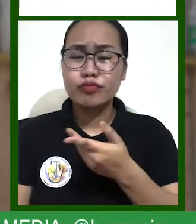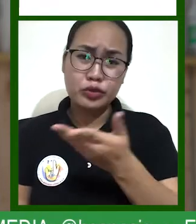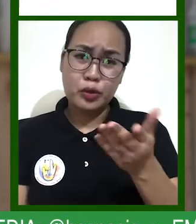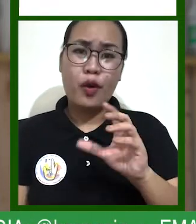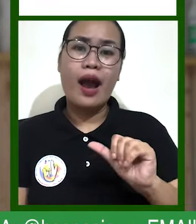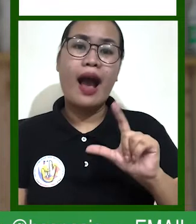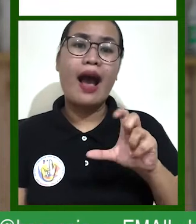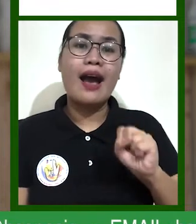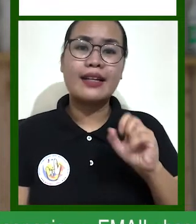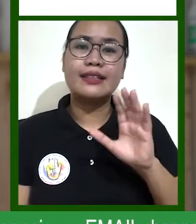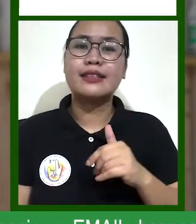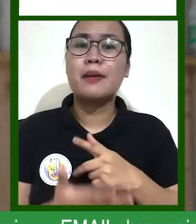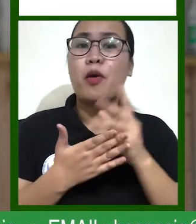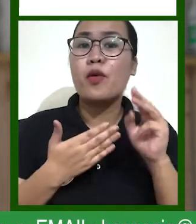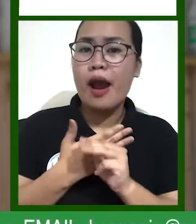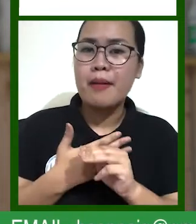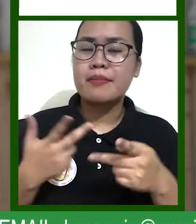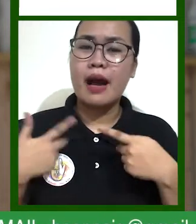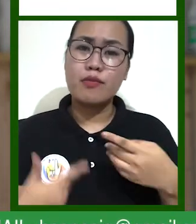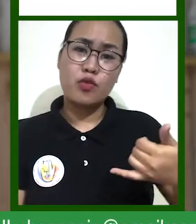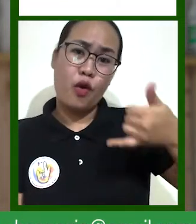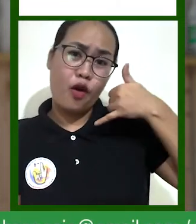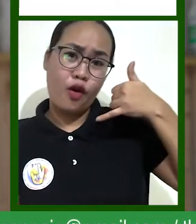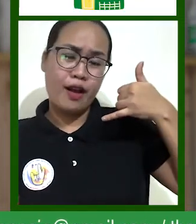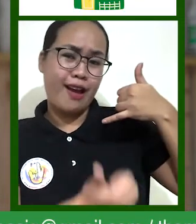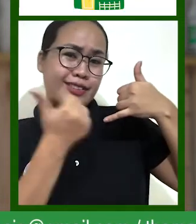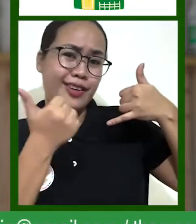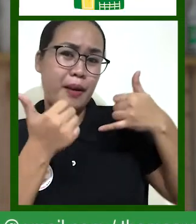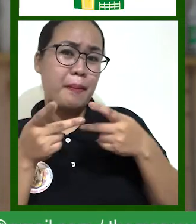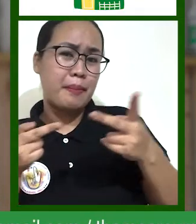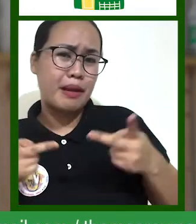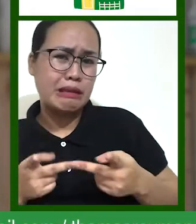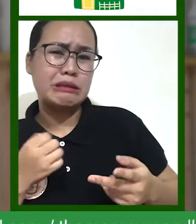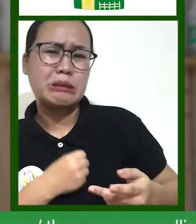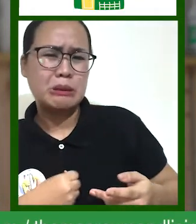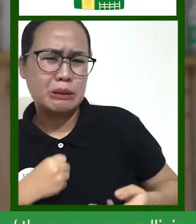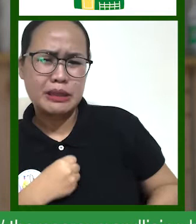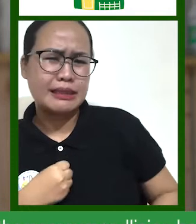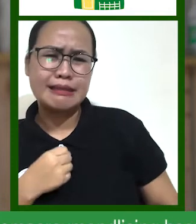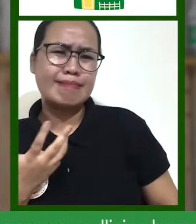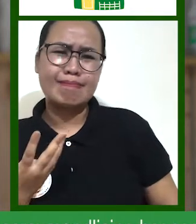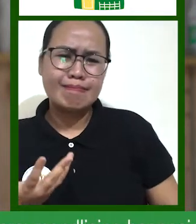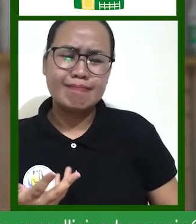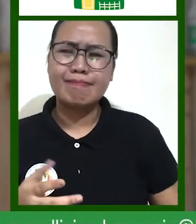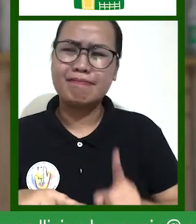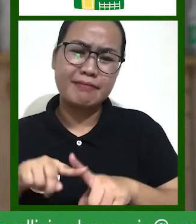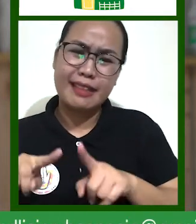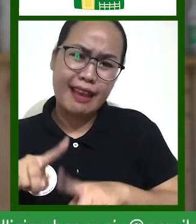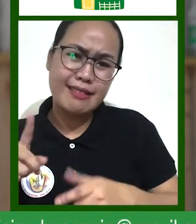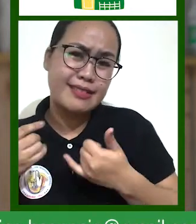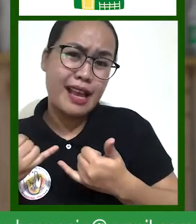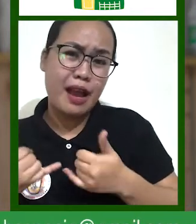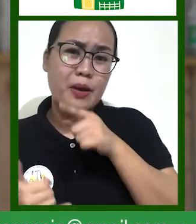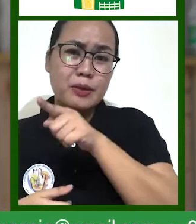ALS program na ito. May mga tumatawag po mula sa ibang lungsod, no? Pasensya na kung hindi namin kayo ma-accommodate pa